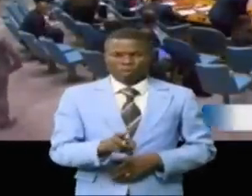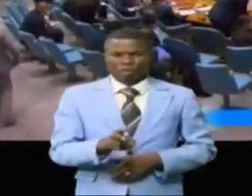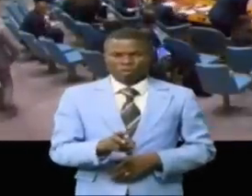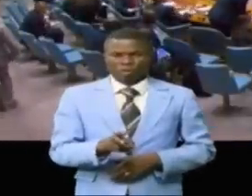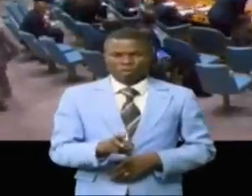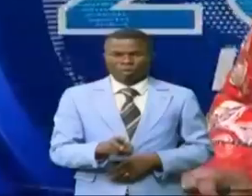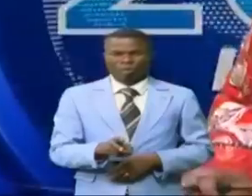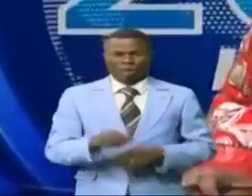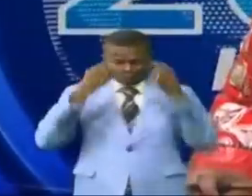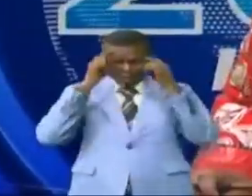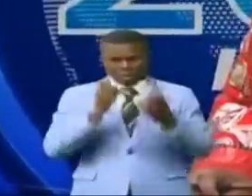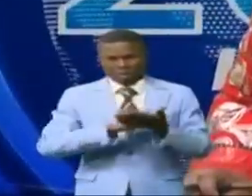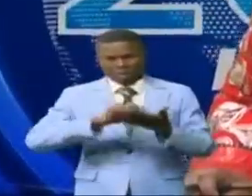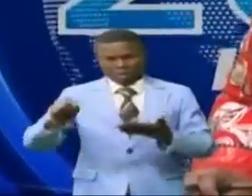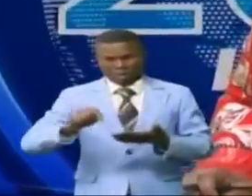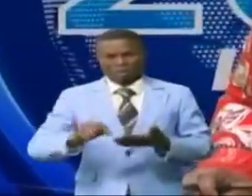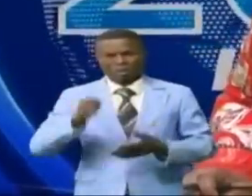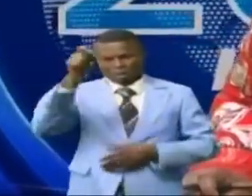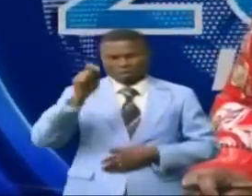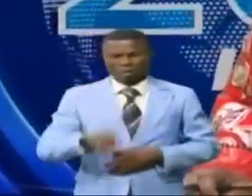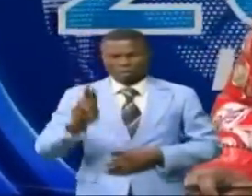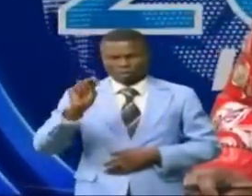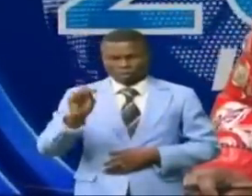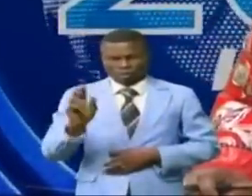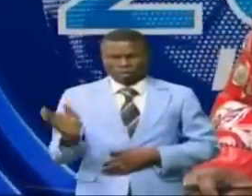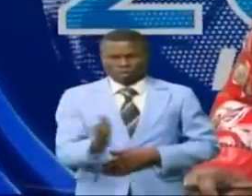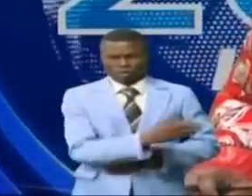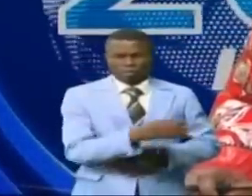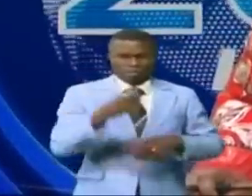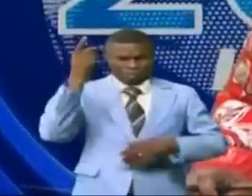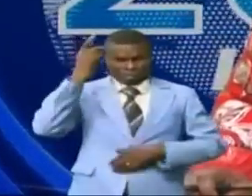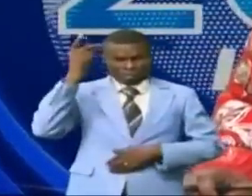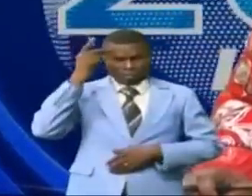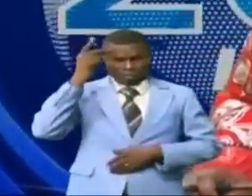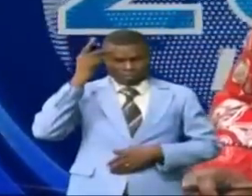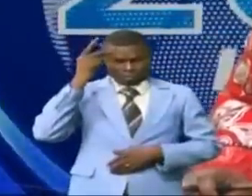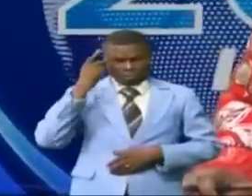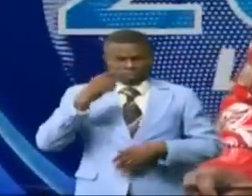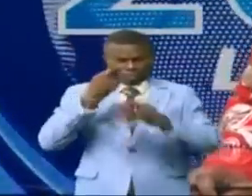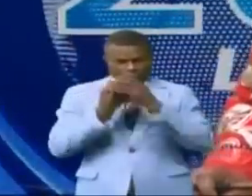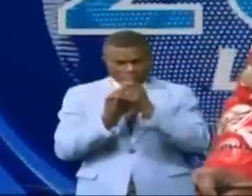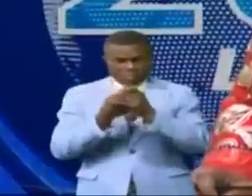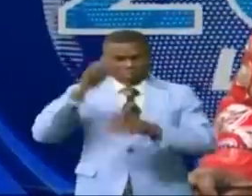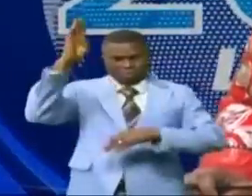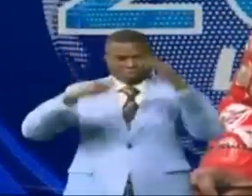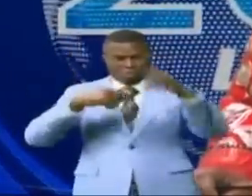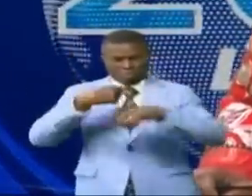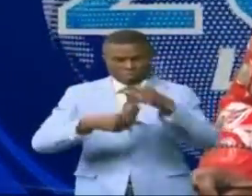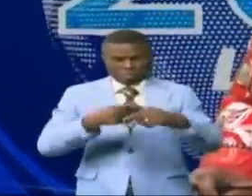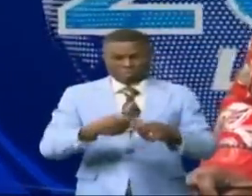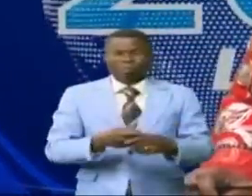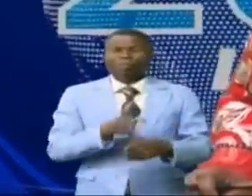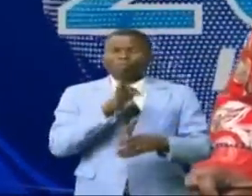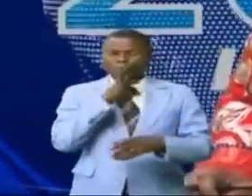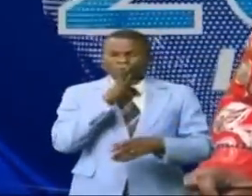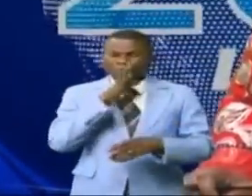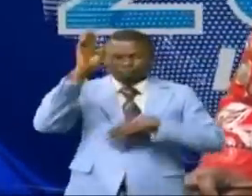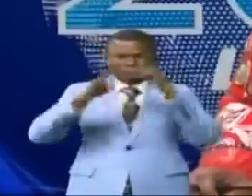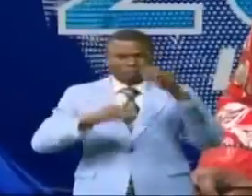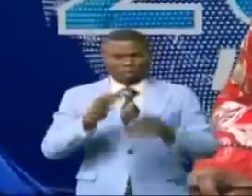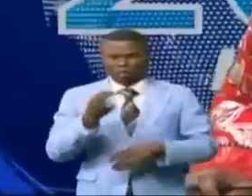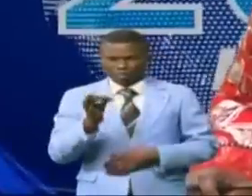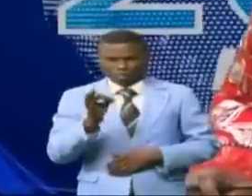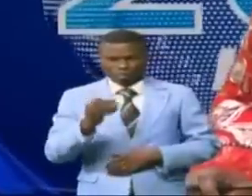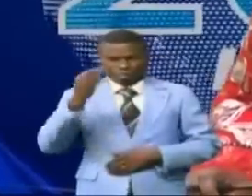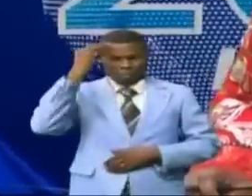entendue. Et à Kinshasa, nous sommes déjà en pleine saison de pluie. Heureusement que Dame la pluie traîne les pieds. Le ministre